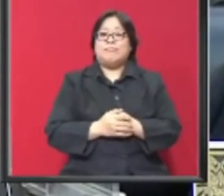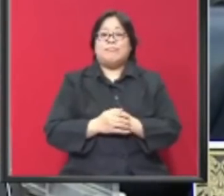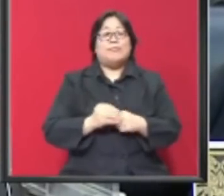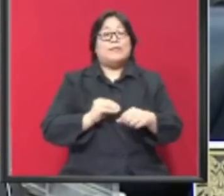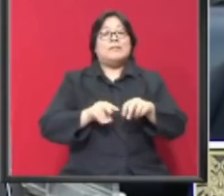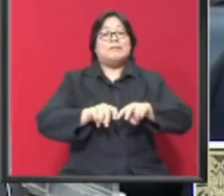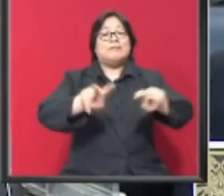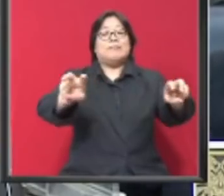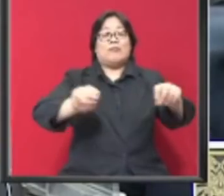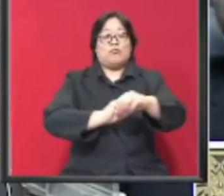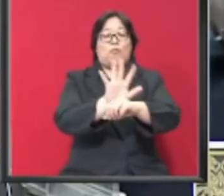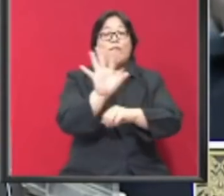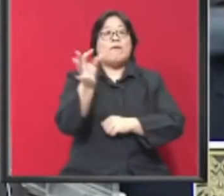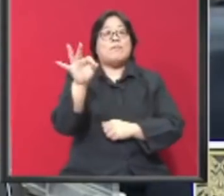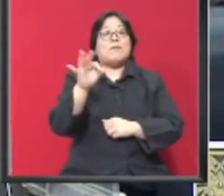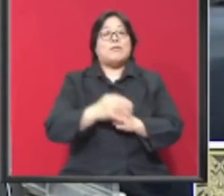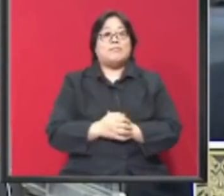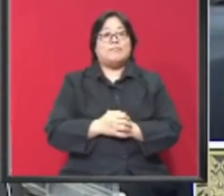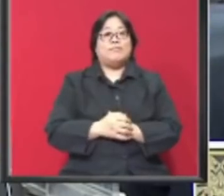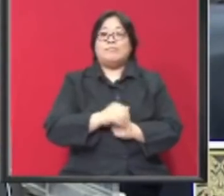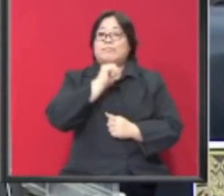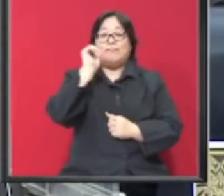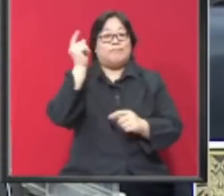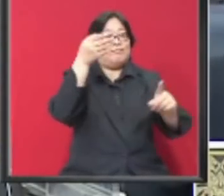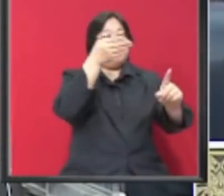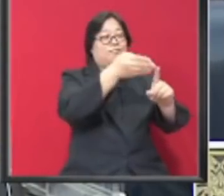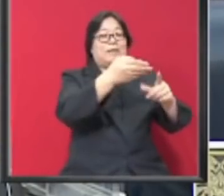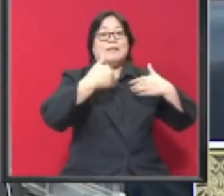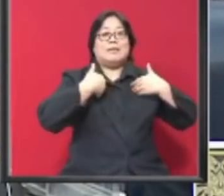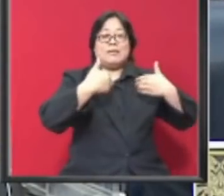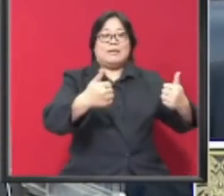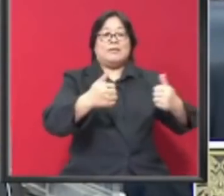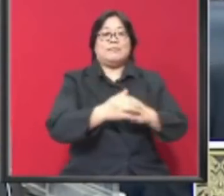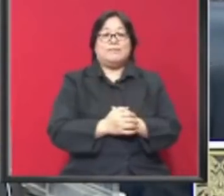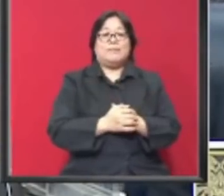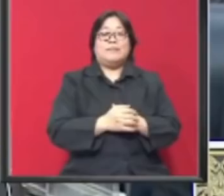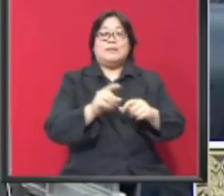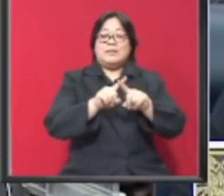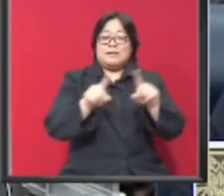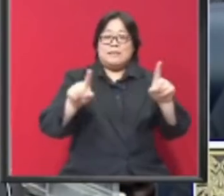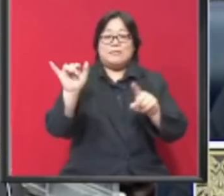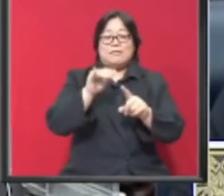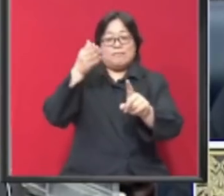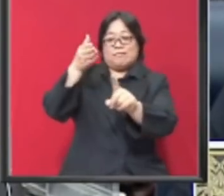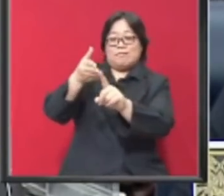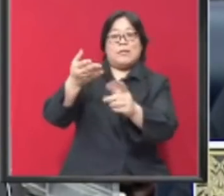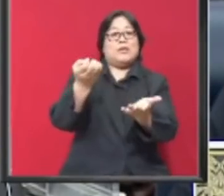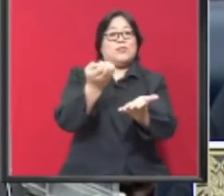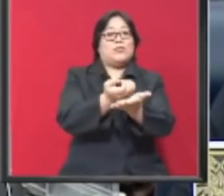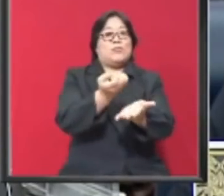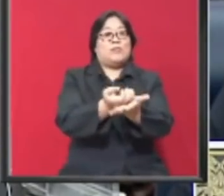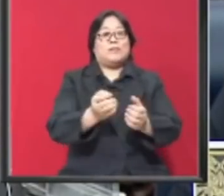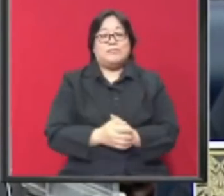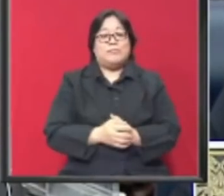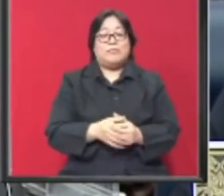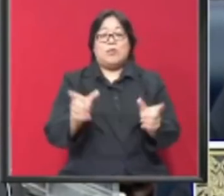komitmen belas Ini bukan saja terhadap kesehatan tetapi ama truk kepada economy